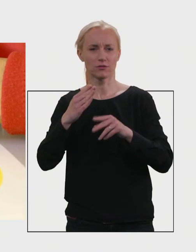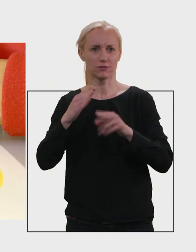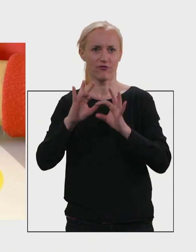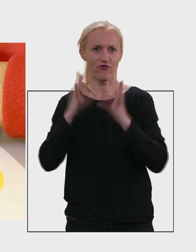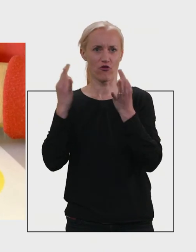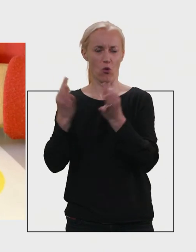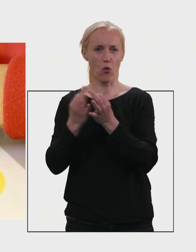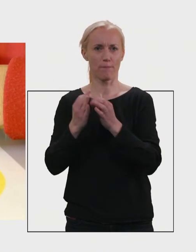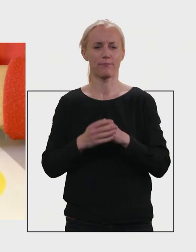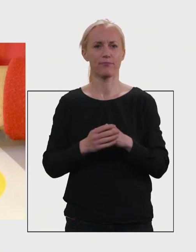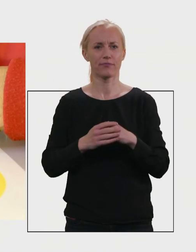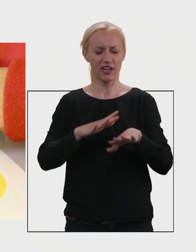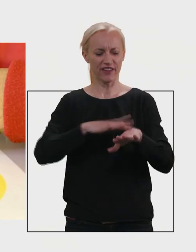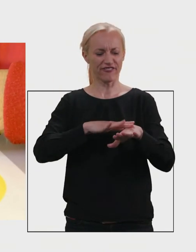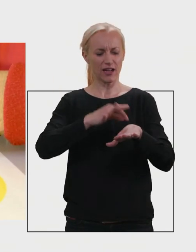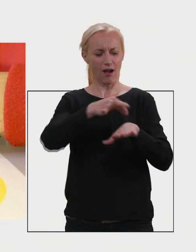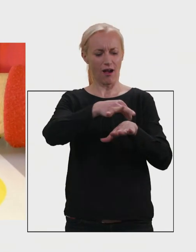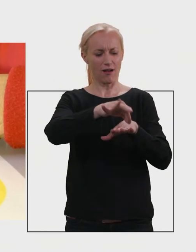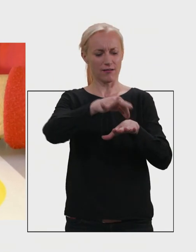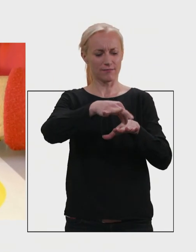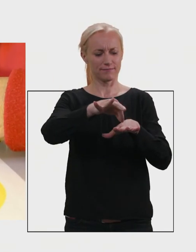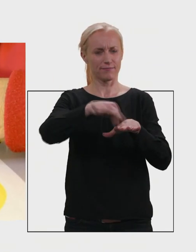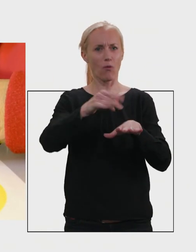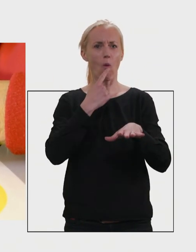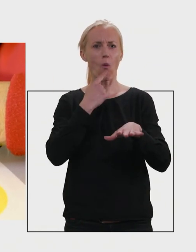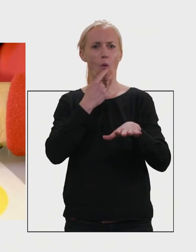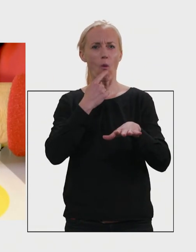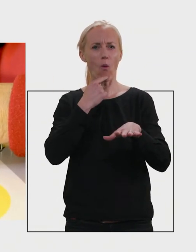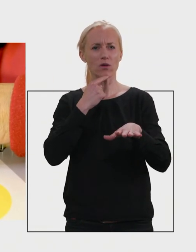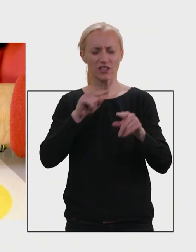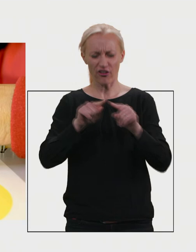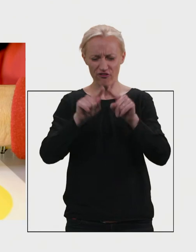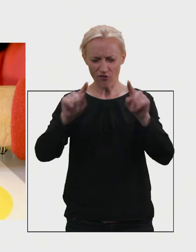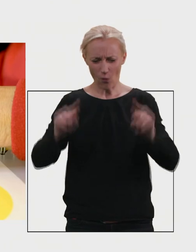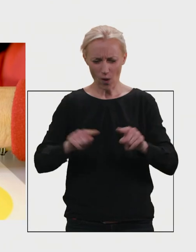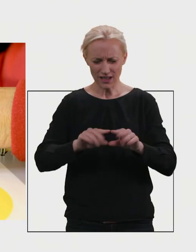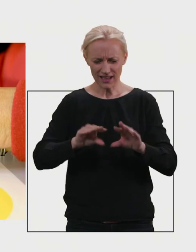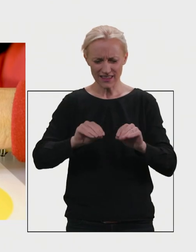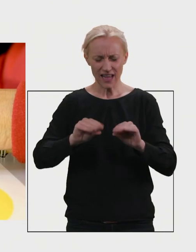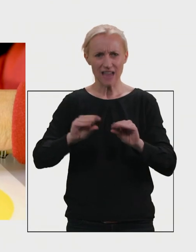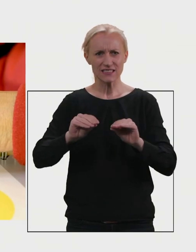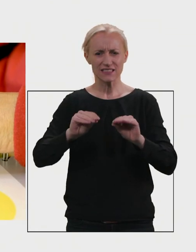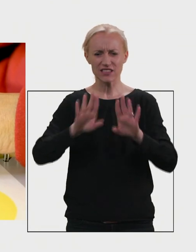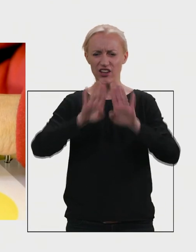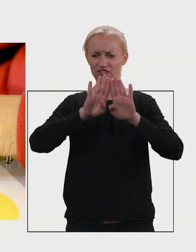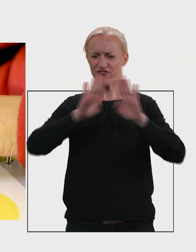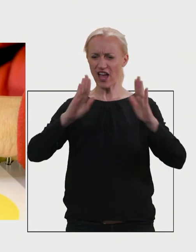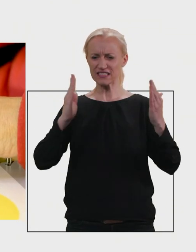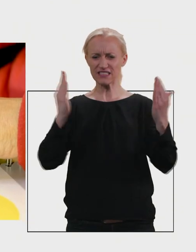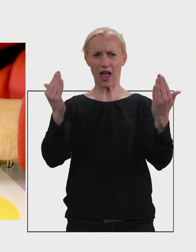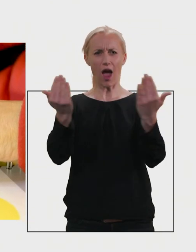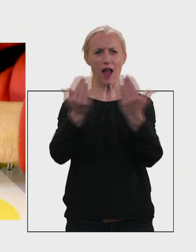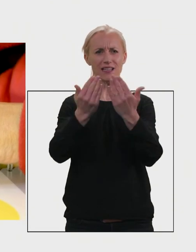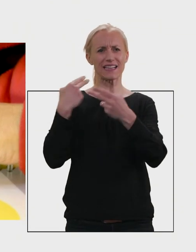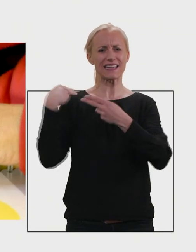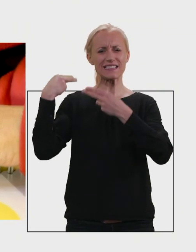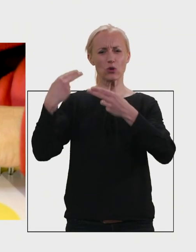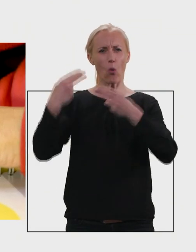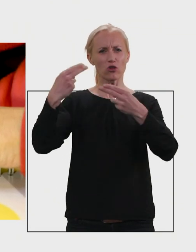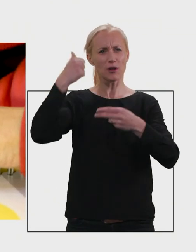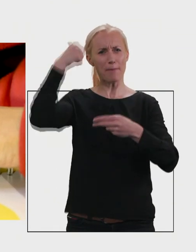mit rot lackierten Nägeln ertasten eine Folie, die die Fassade des historischen Berliner Schlosses